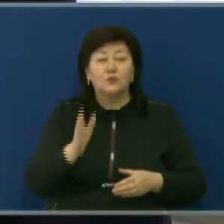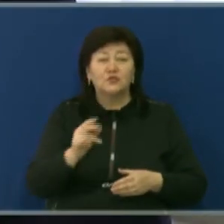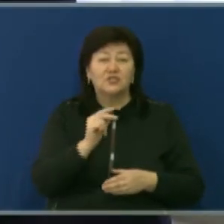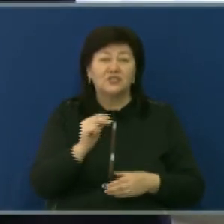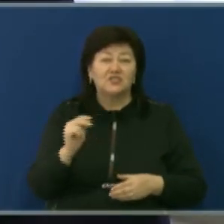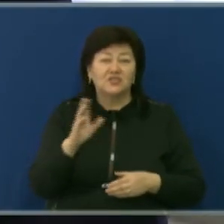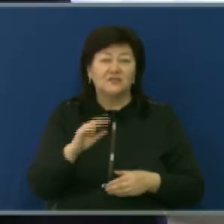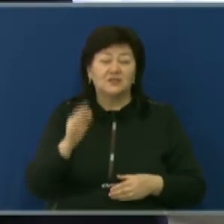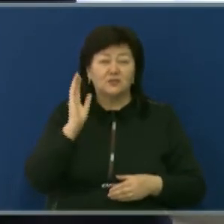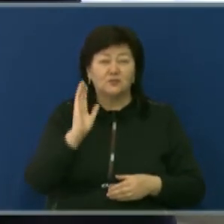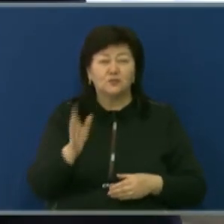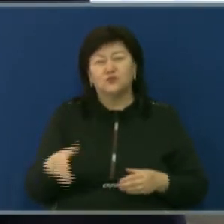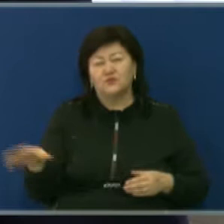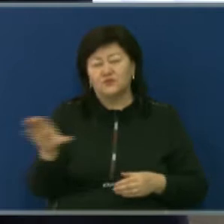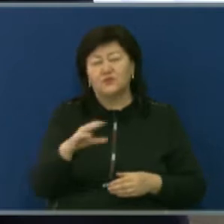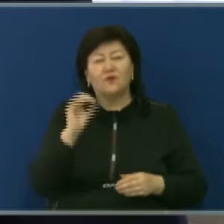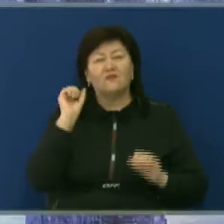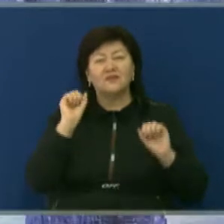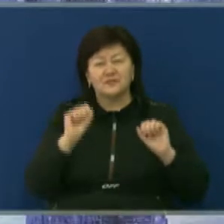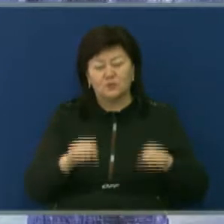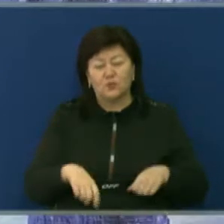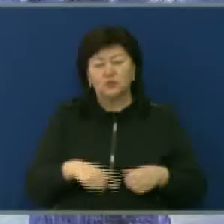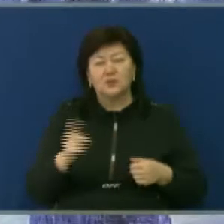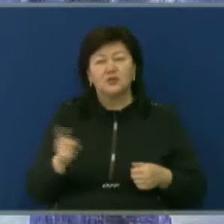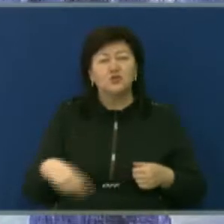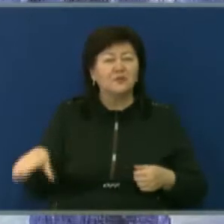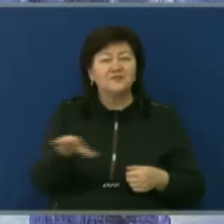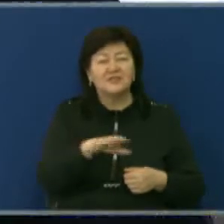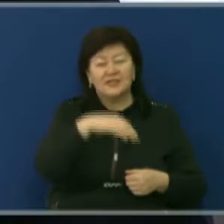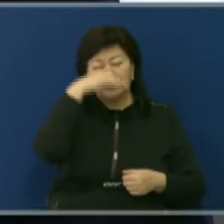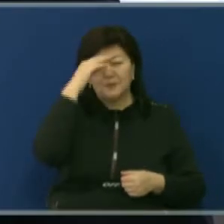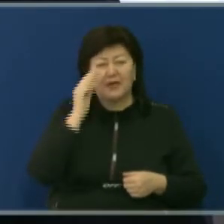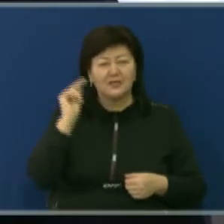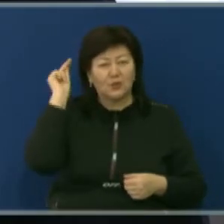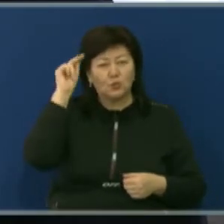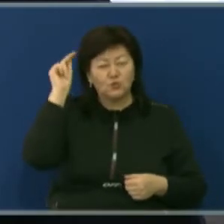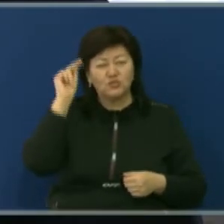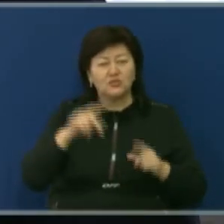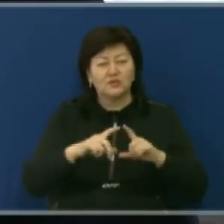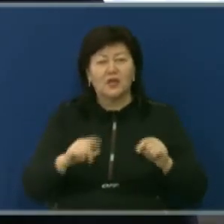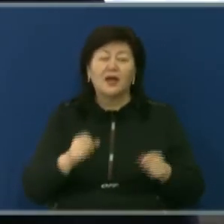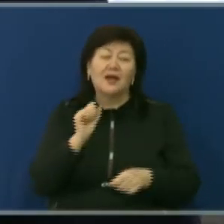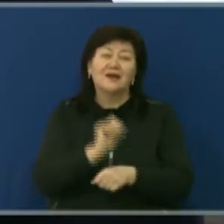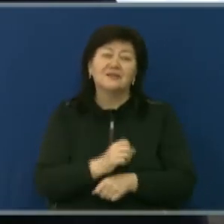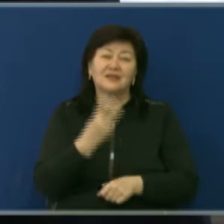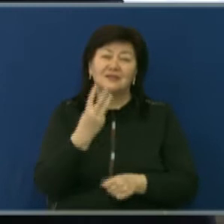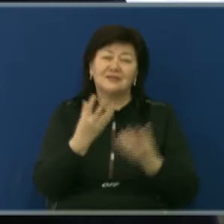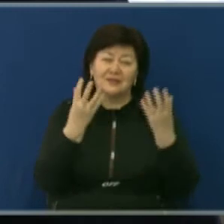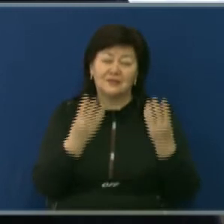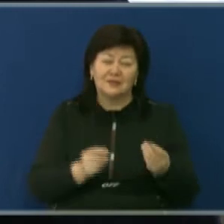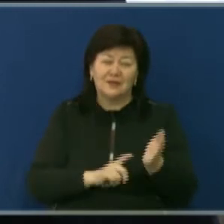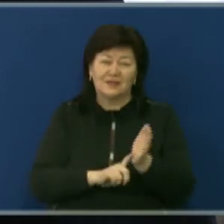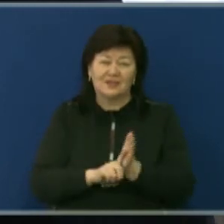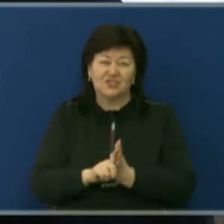созданы соответствующие условия для посещения занятий всеми учащимися. Осталось 3 дня до начала четверти, и мы